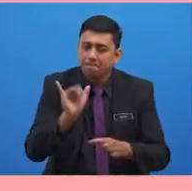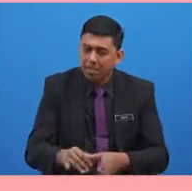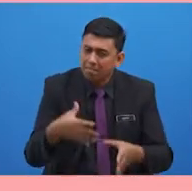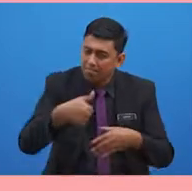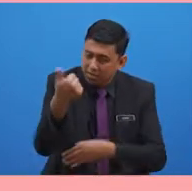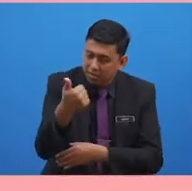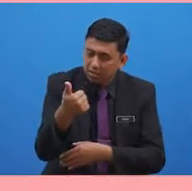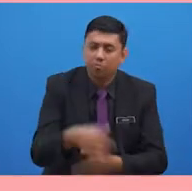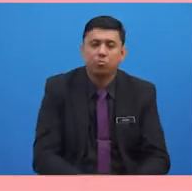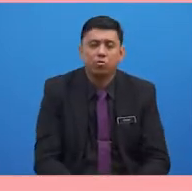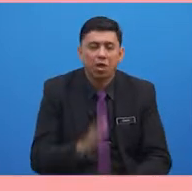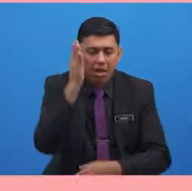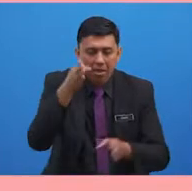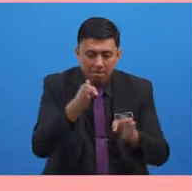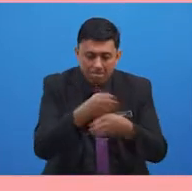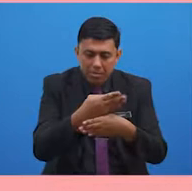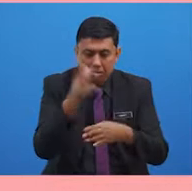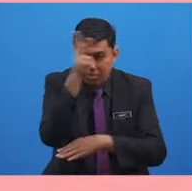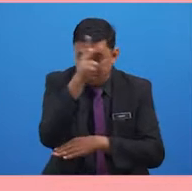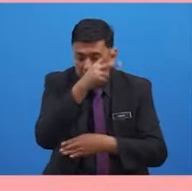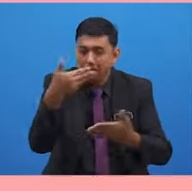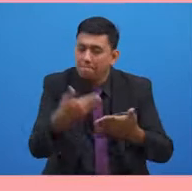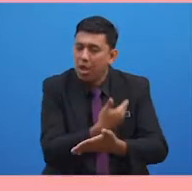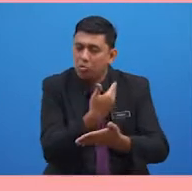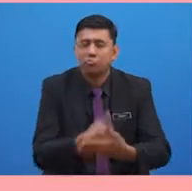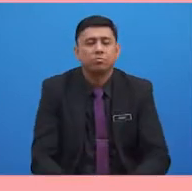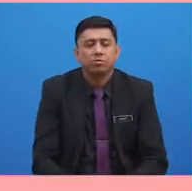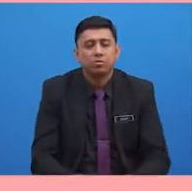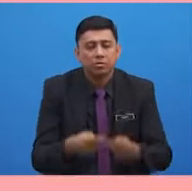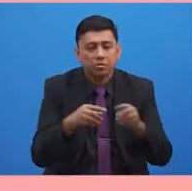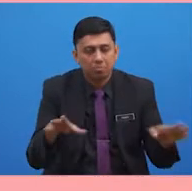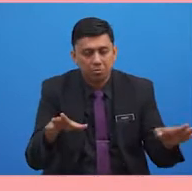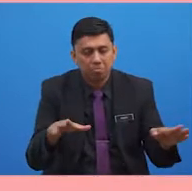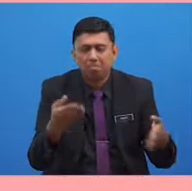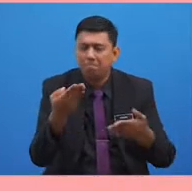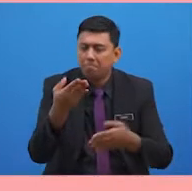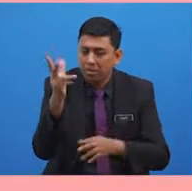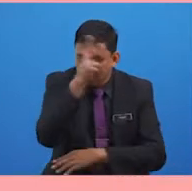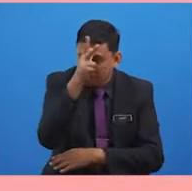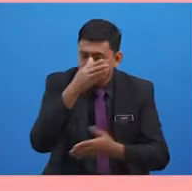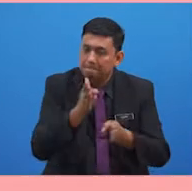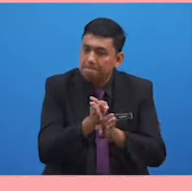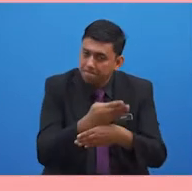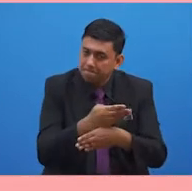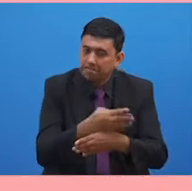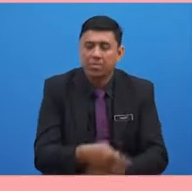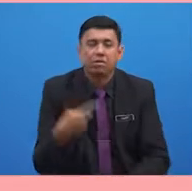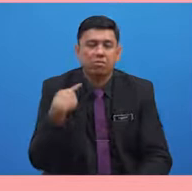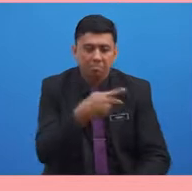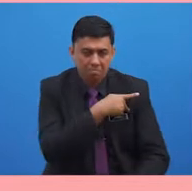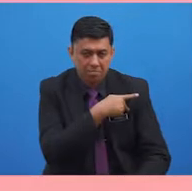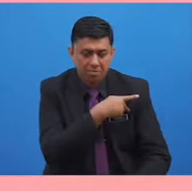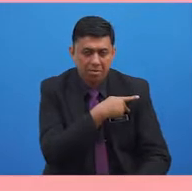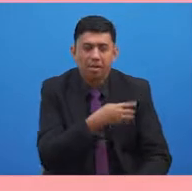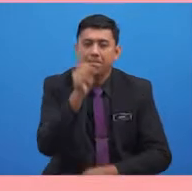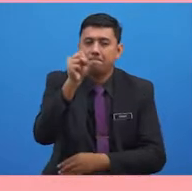memperoleh majoriti akan membentuk kerajaan yang baru. Setelah kerajaan dibentuk, maka parlimen